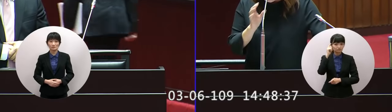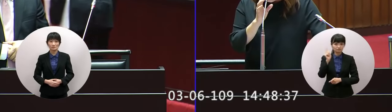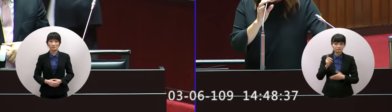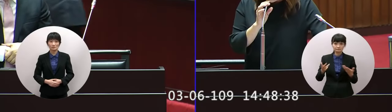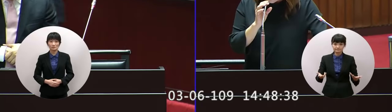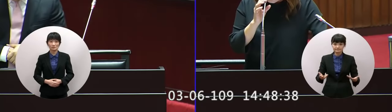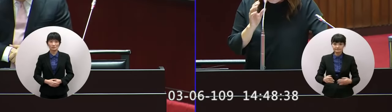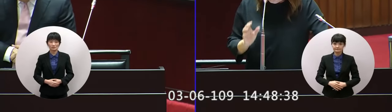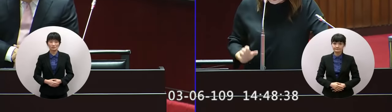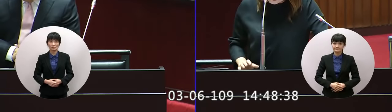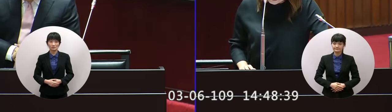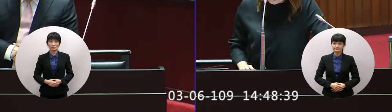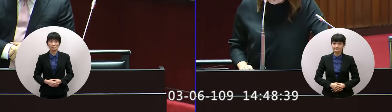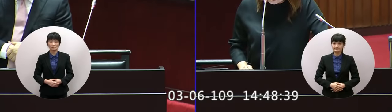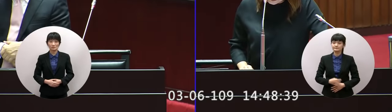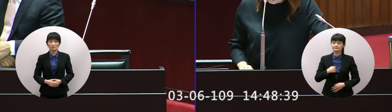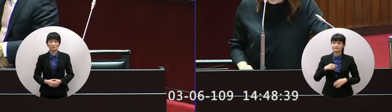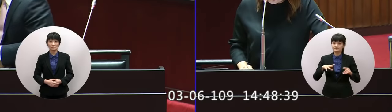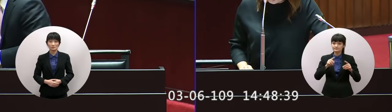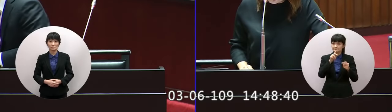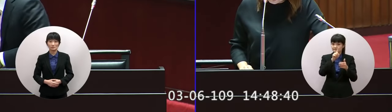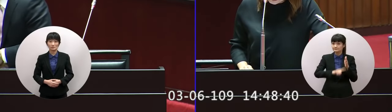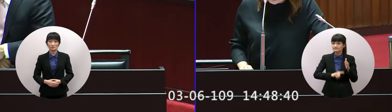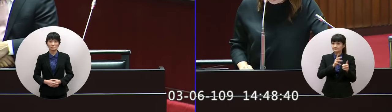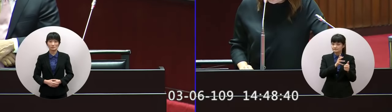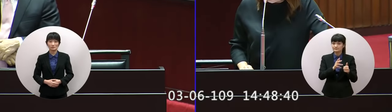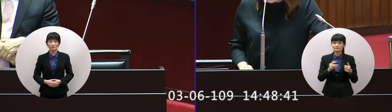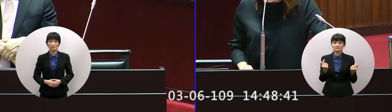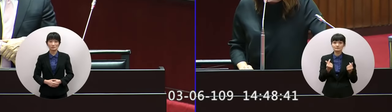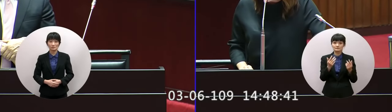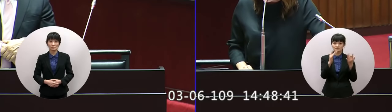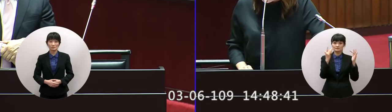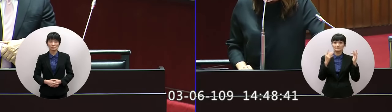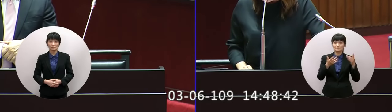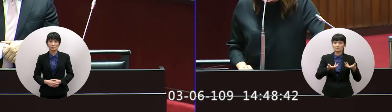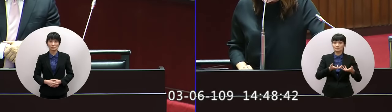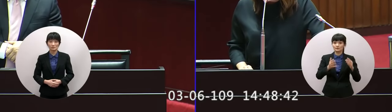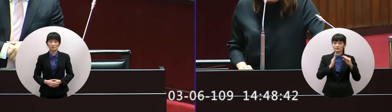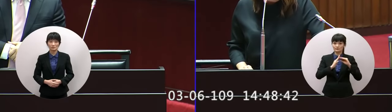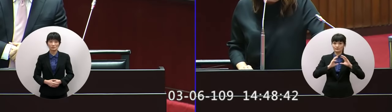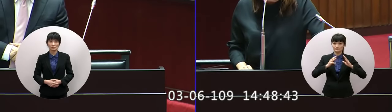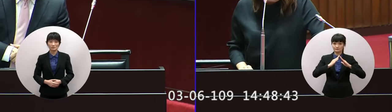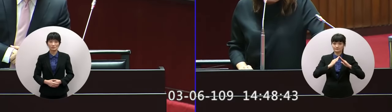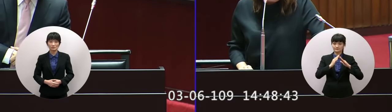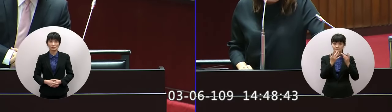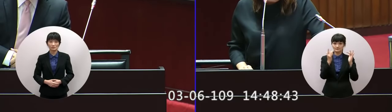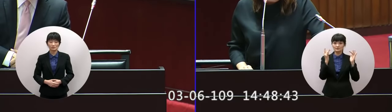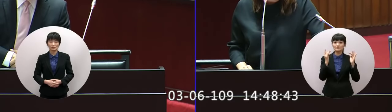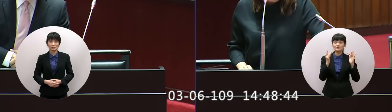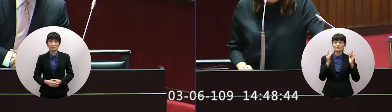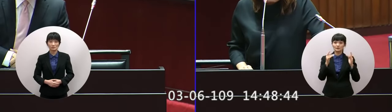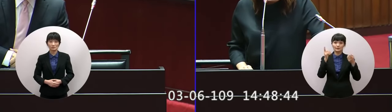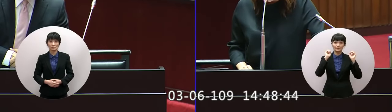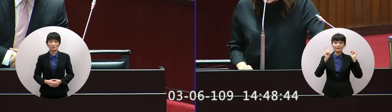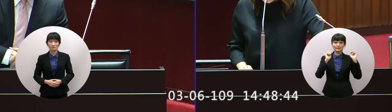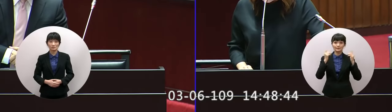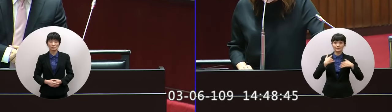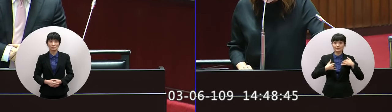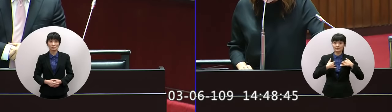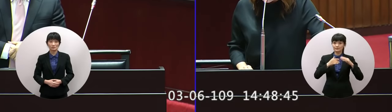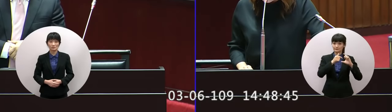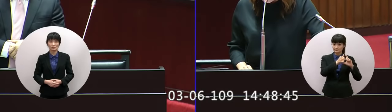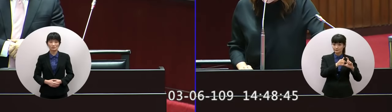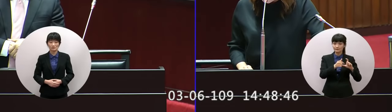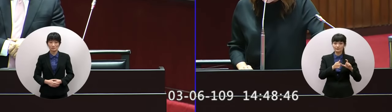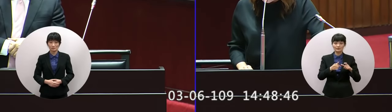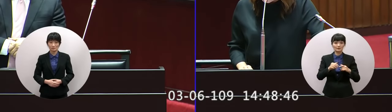的问一下哈，像林务局国家森林游乐区它开放民营的案件有许多，对不